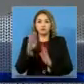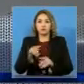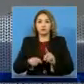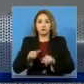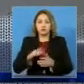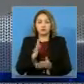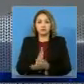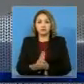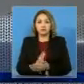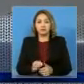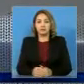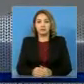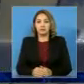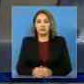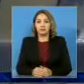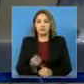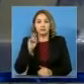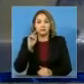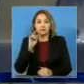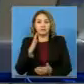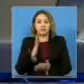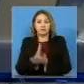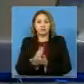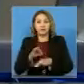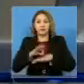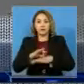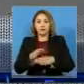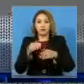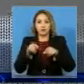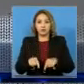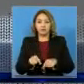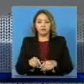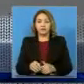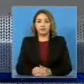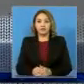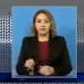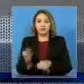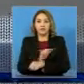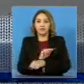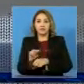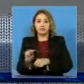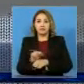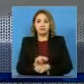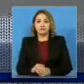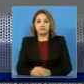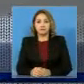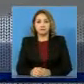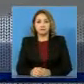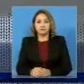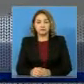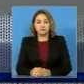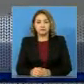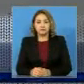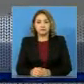родственники, племянницы. Вот здесь я прохожу вот эту вот, как сказать, процедуру или... Вон.